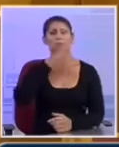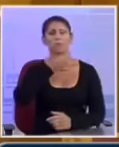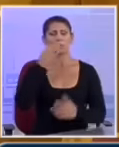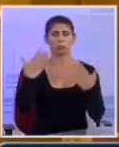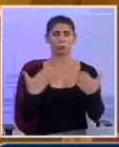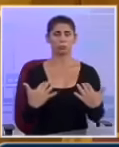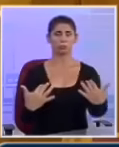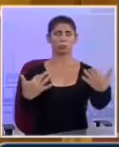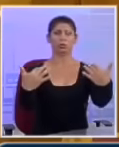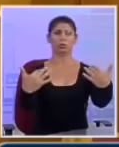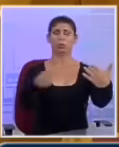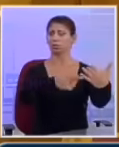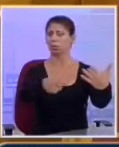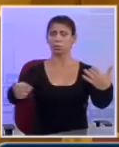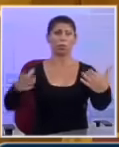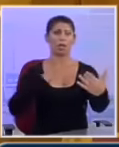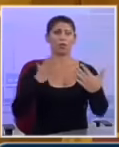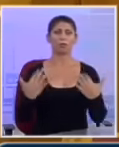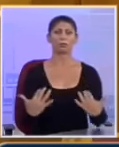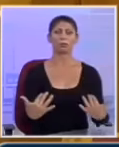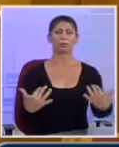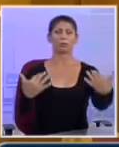οποία μπορούν και να